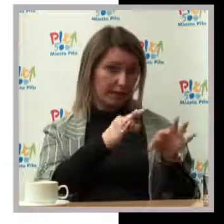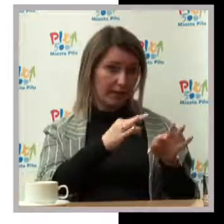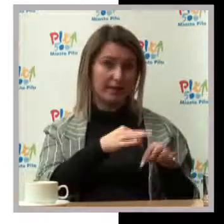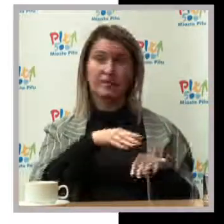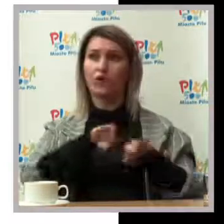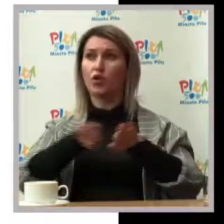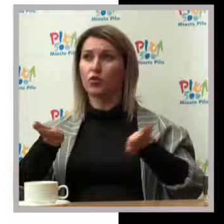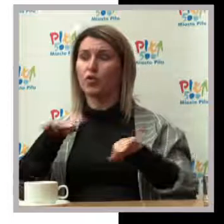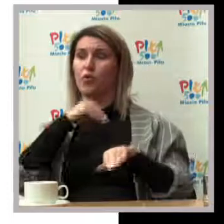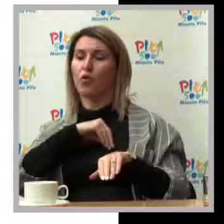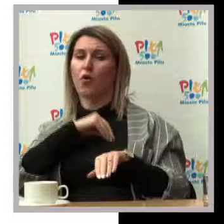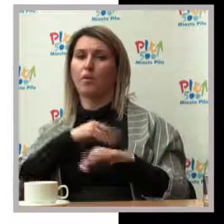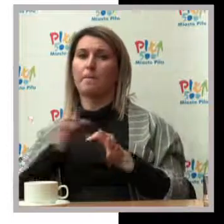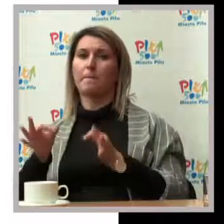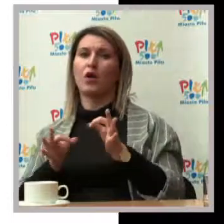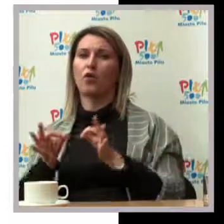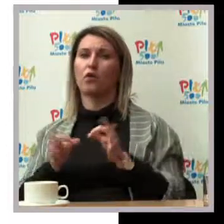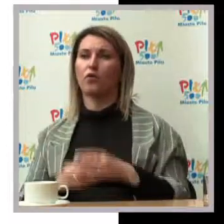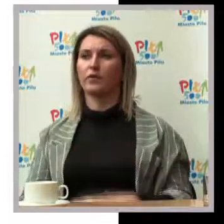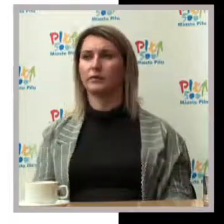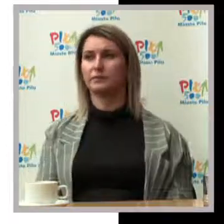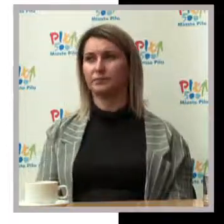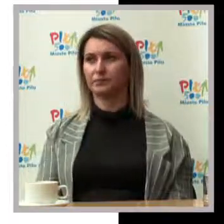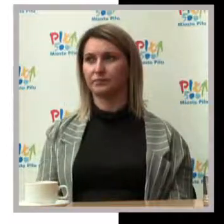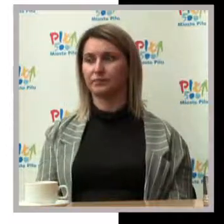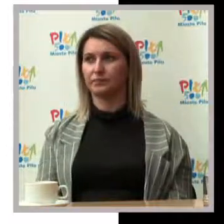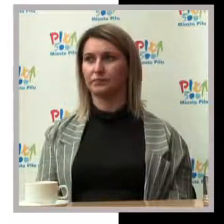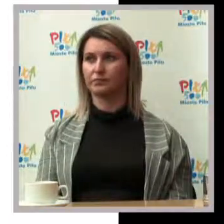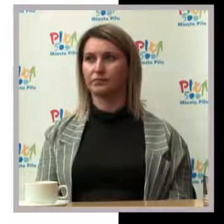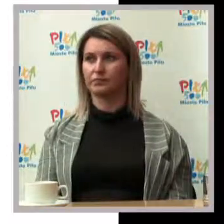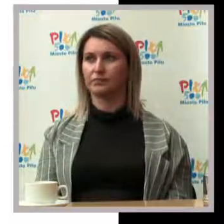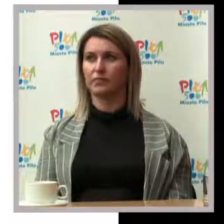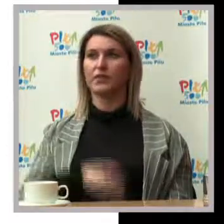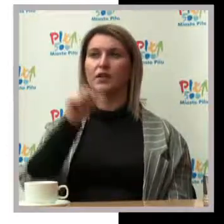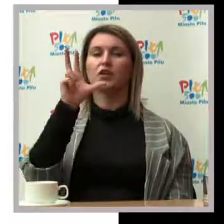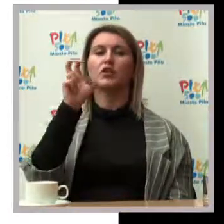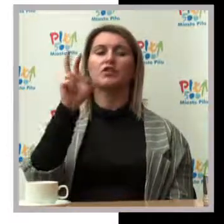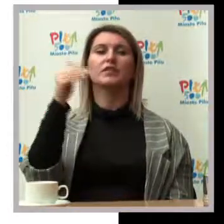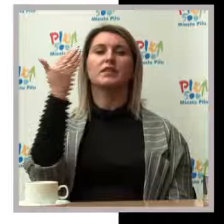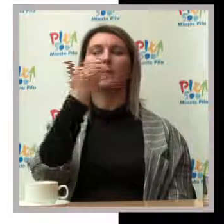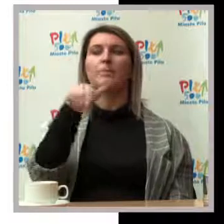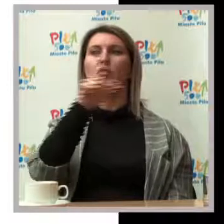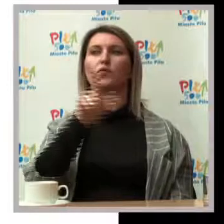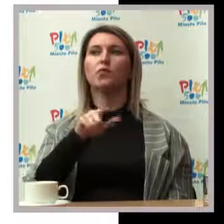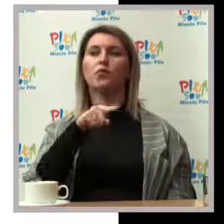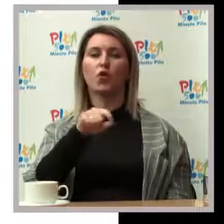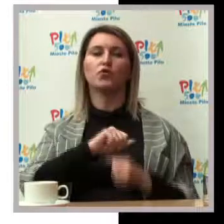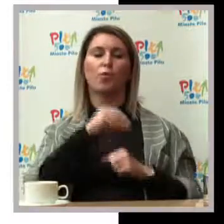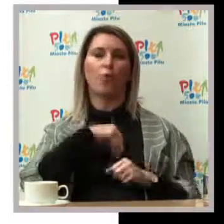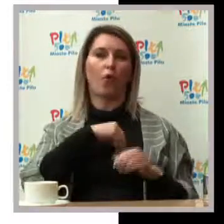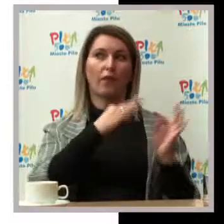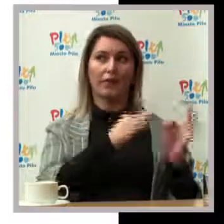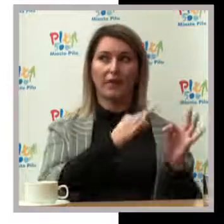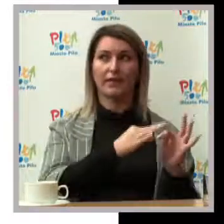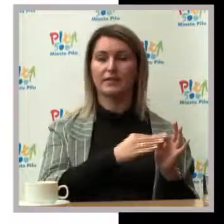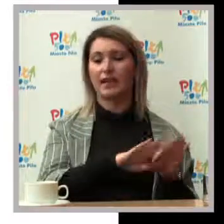88% naszego budżetu stanowią dochody bieżące, tak jak mówiłam, ponad 300 milionów złotych. 11, prawie 12% to